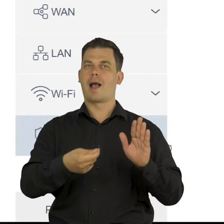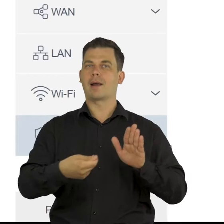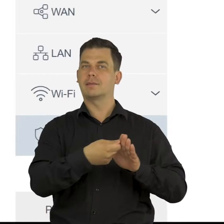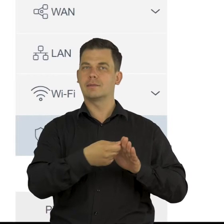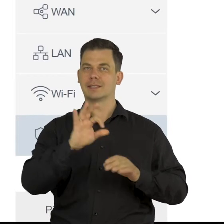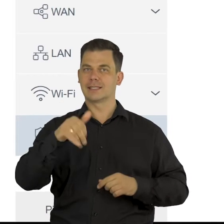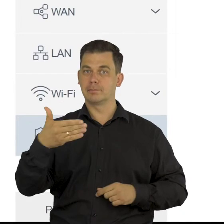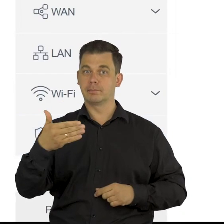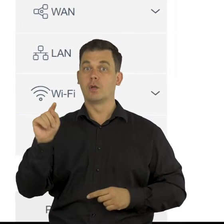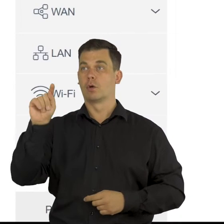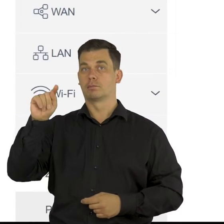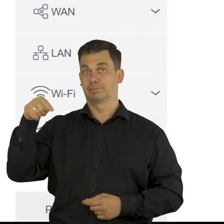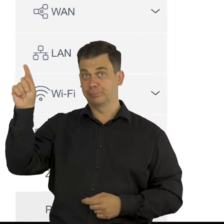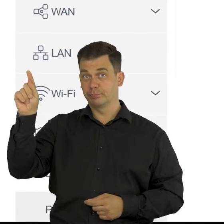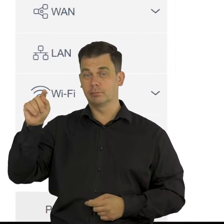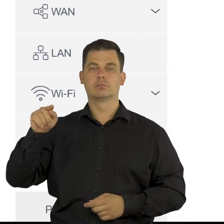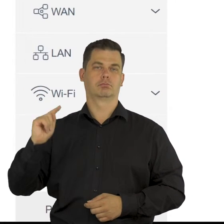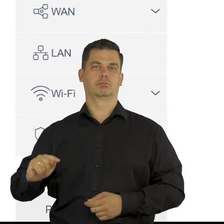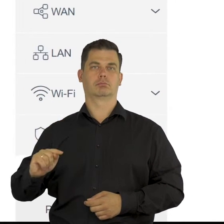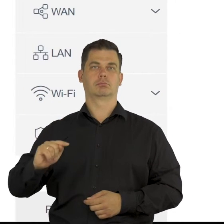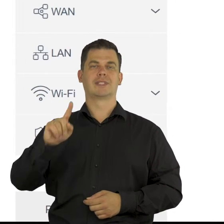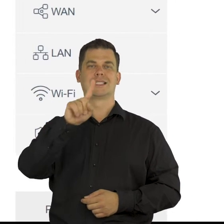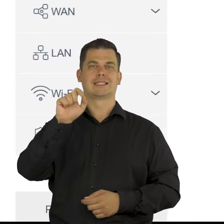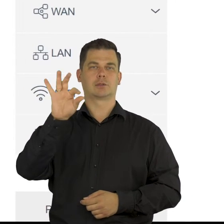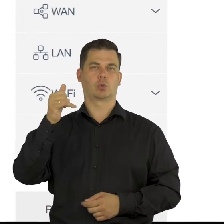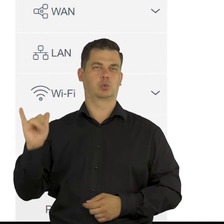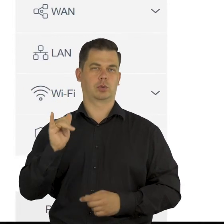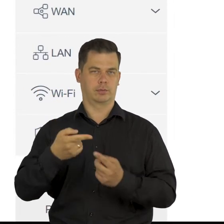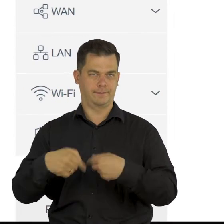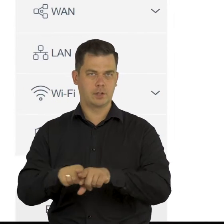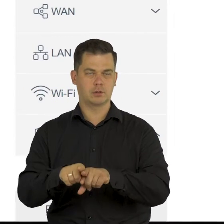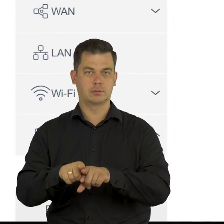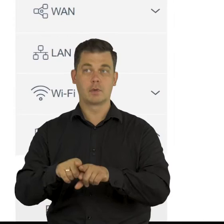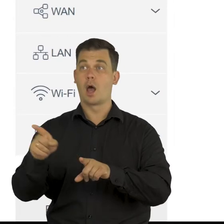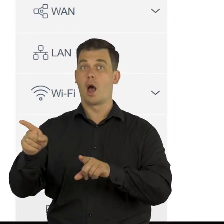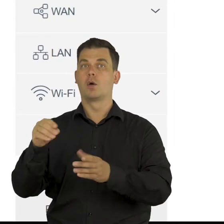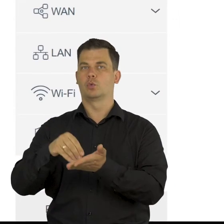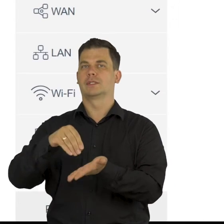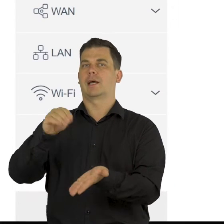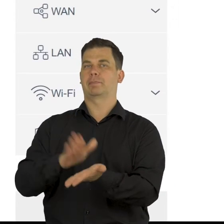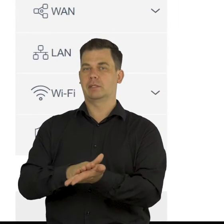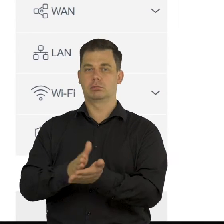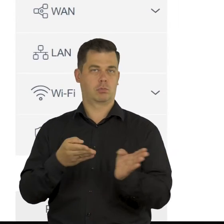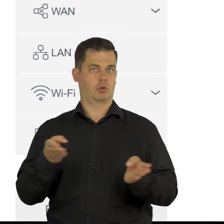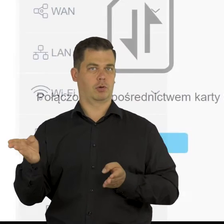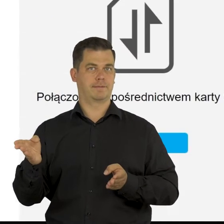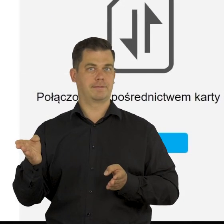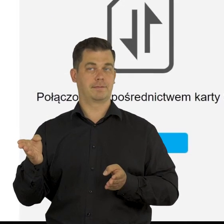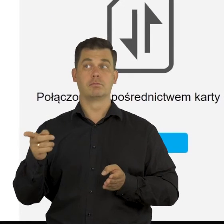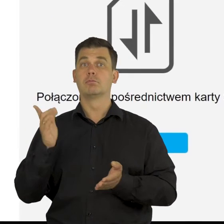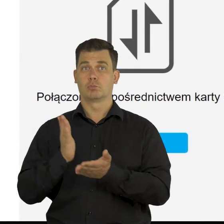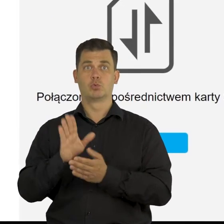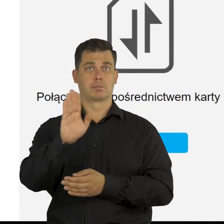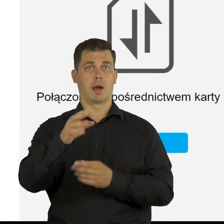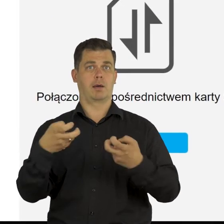karty SIM, zaznacz ten checkbox i kliknij Zastosuj. Router zapisze ustawienia i